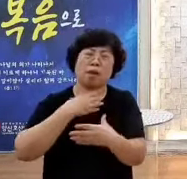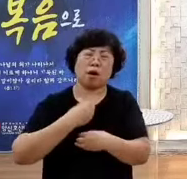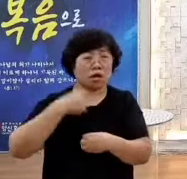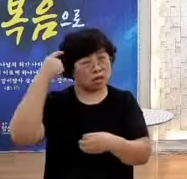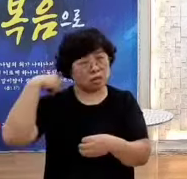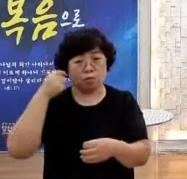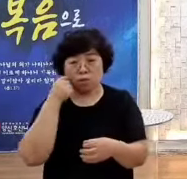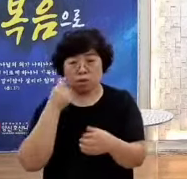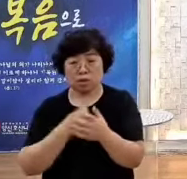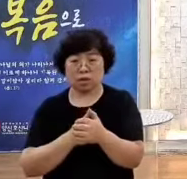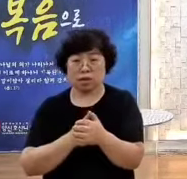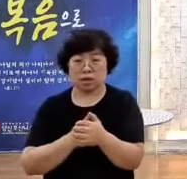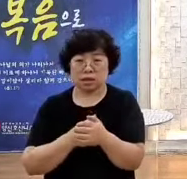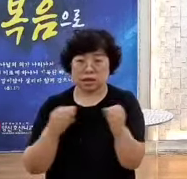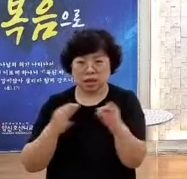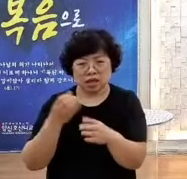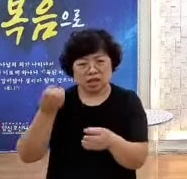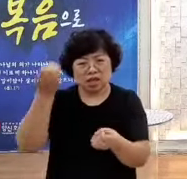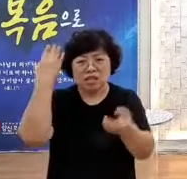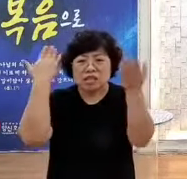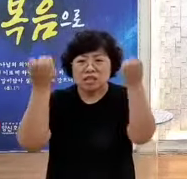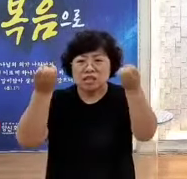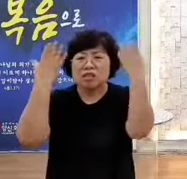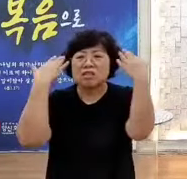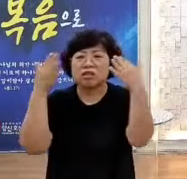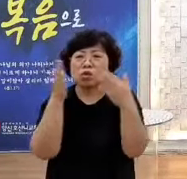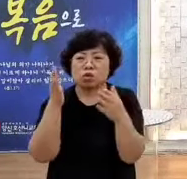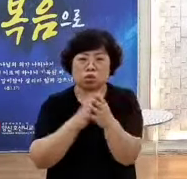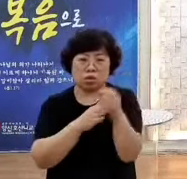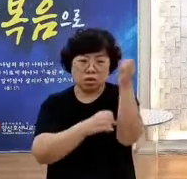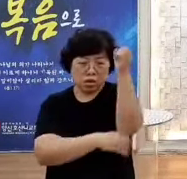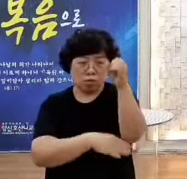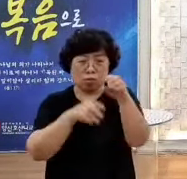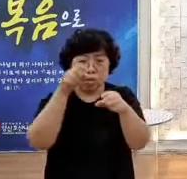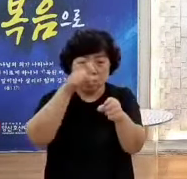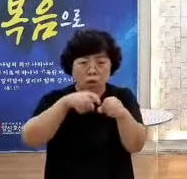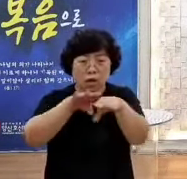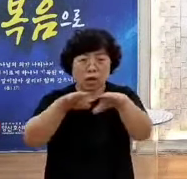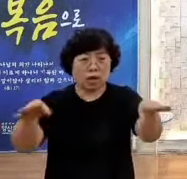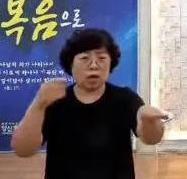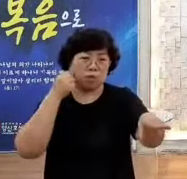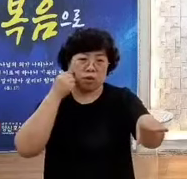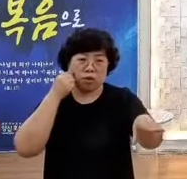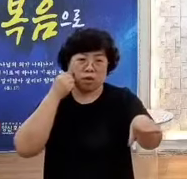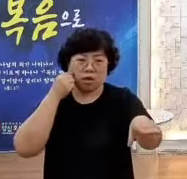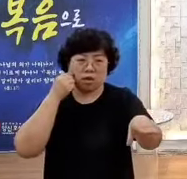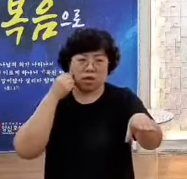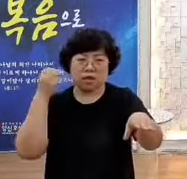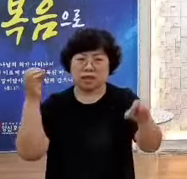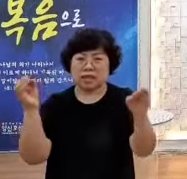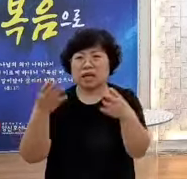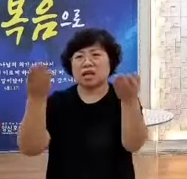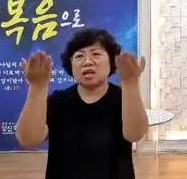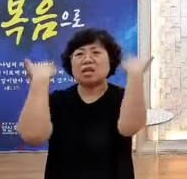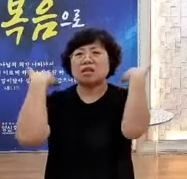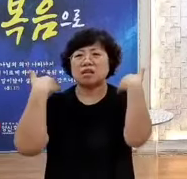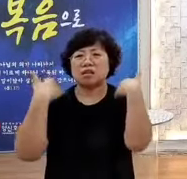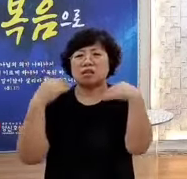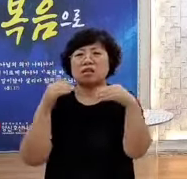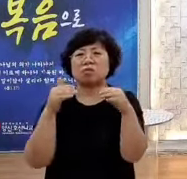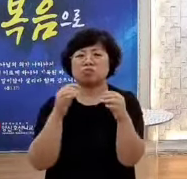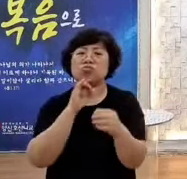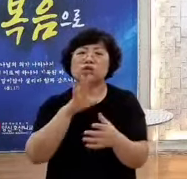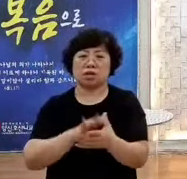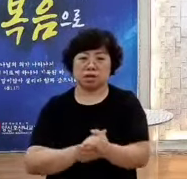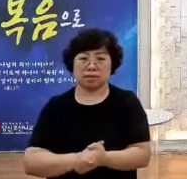해서 그게 잠깐 잊어버릴지 몰라도 근본적으로 이 죄의 불안함에 대해서 사라지지 않는다. 이게